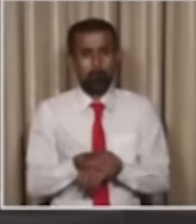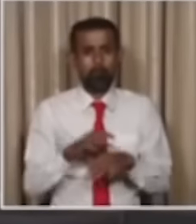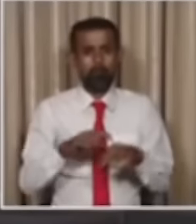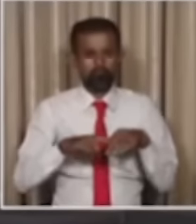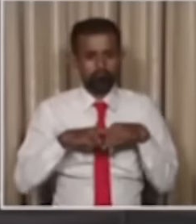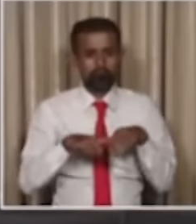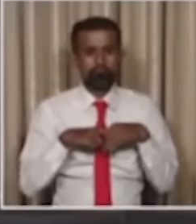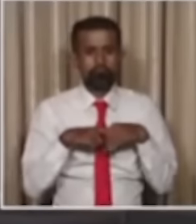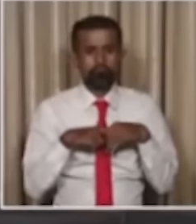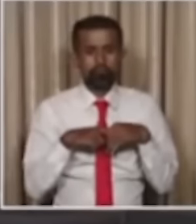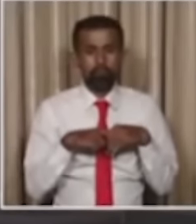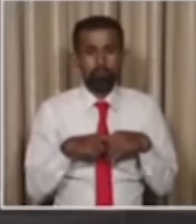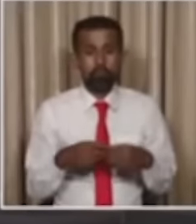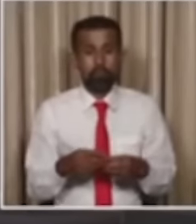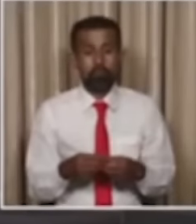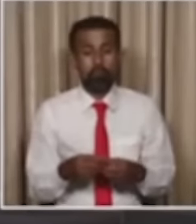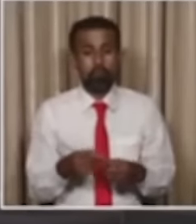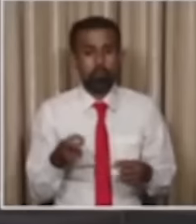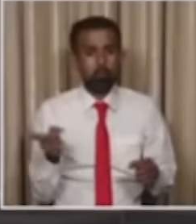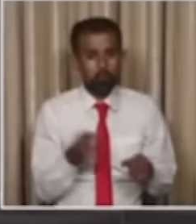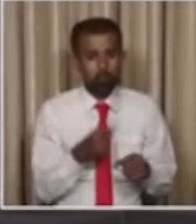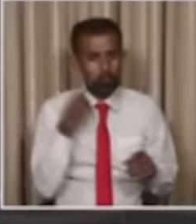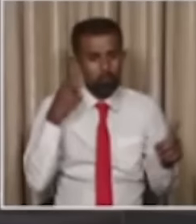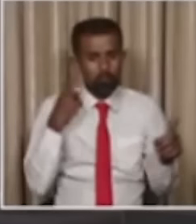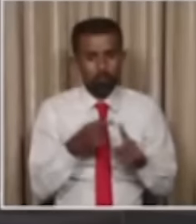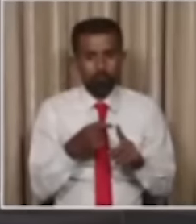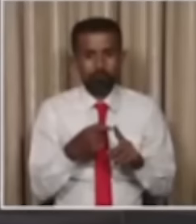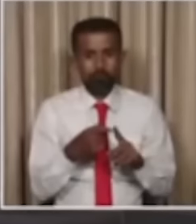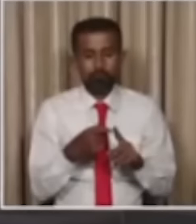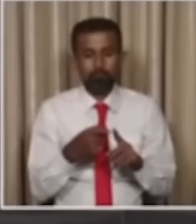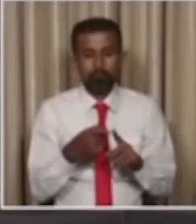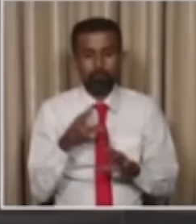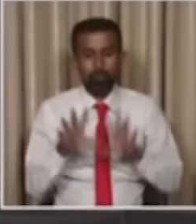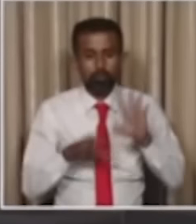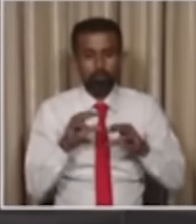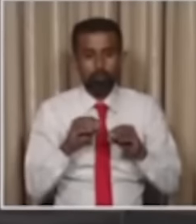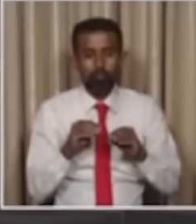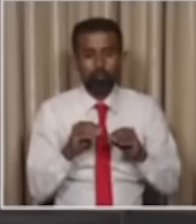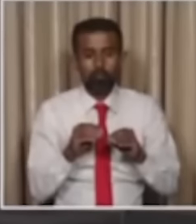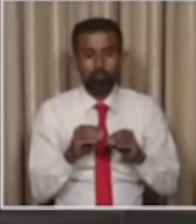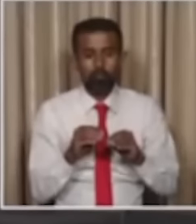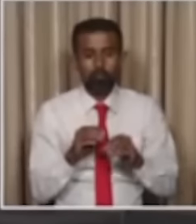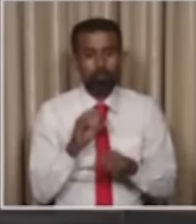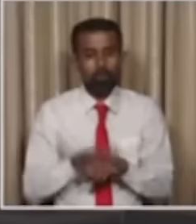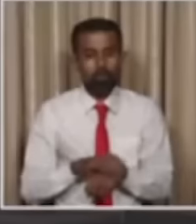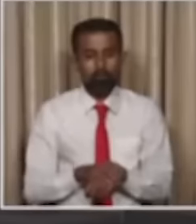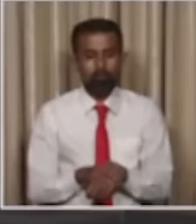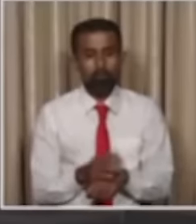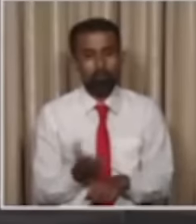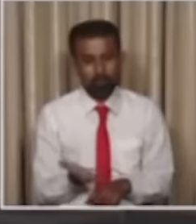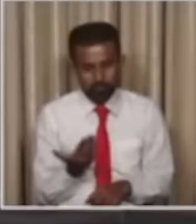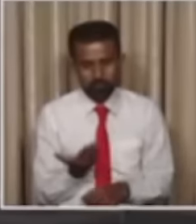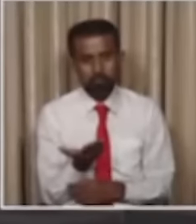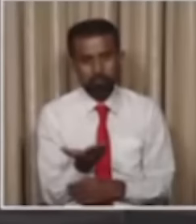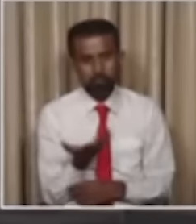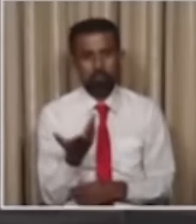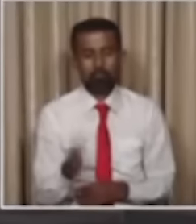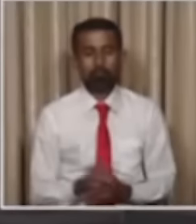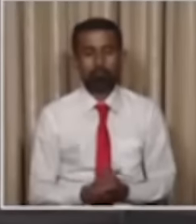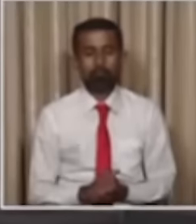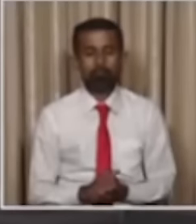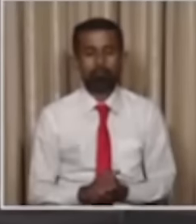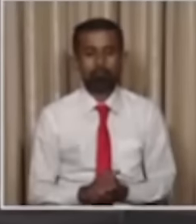කරන කර ප්‍රහාරය පිළිබඳ තොරතුරු අනාවරණය කර ගන්නා ලෙස ඉල්ලා ඇත.